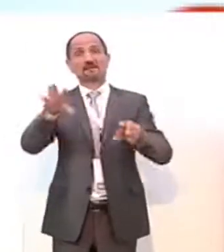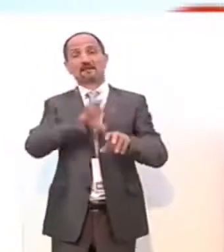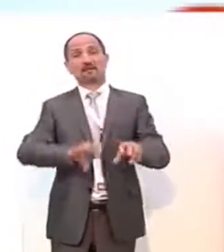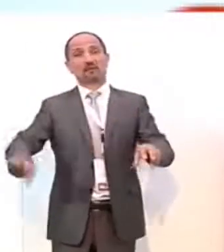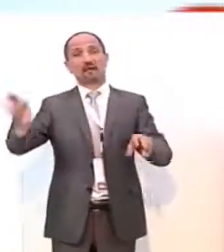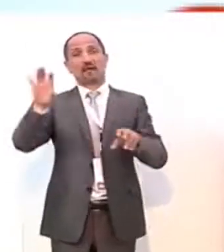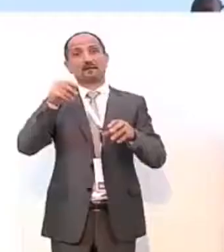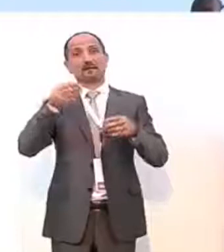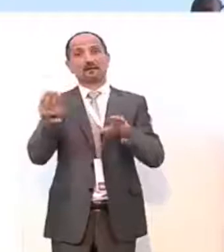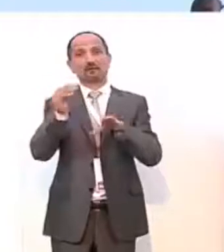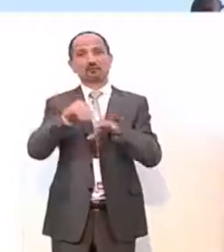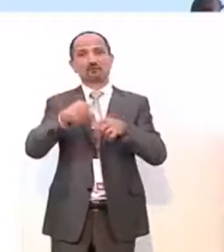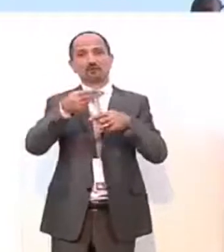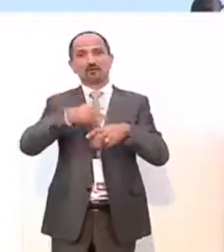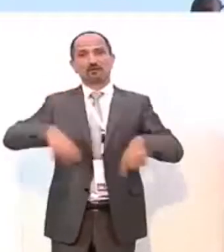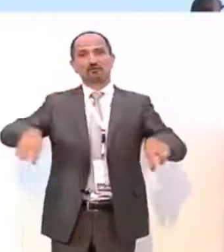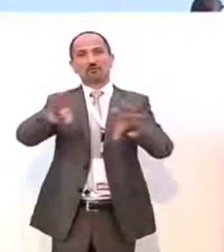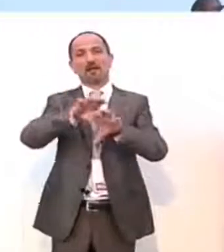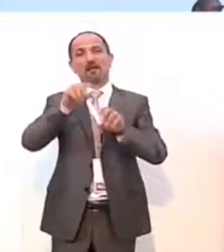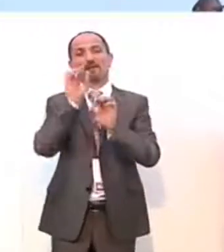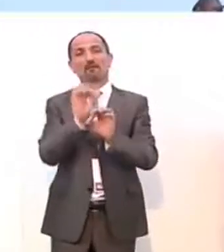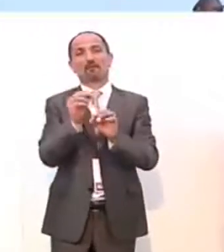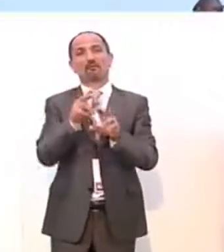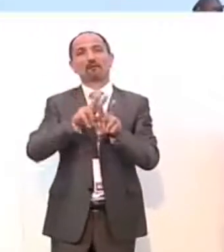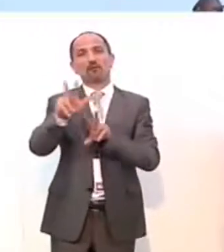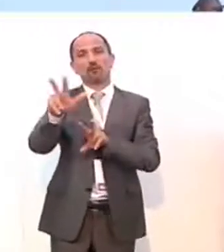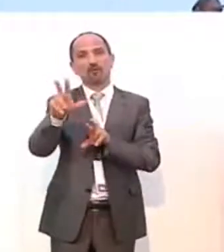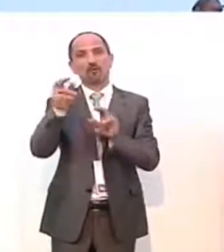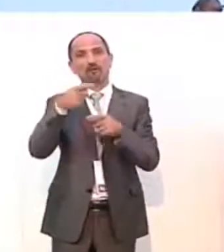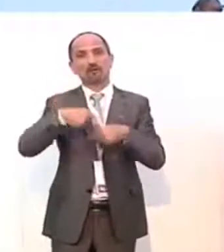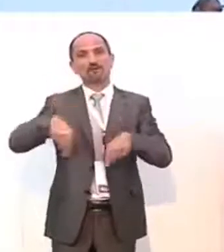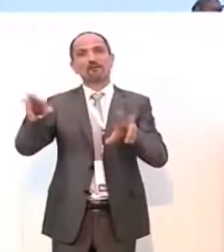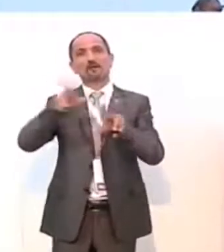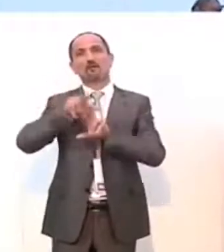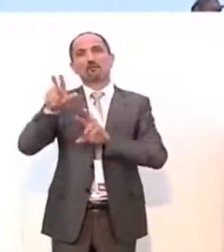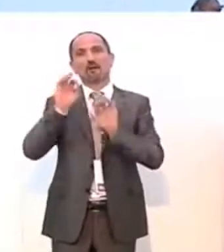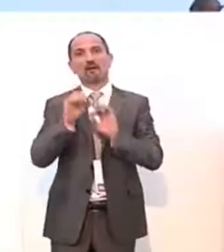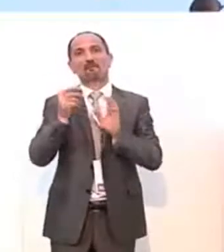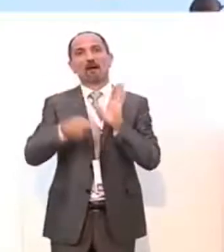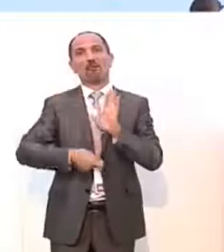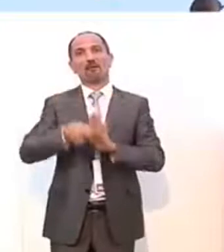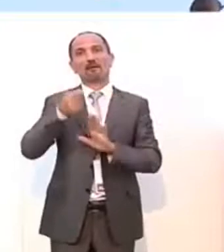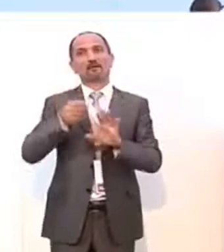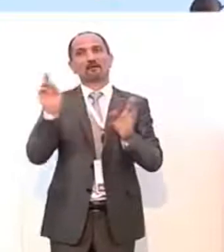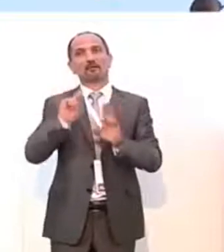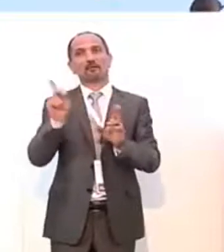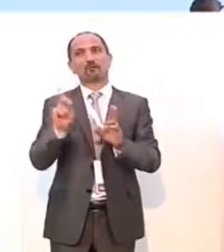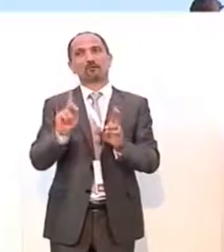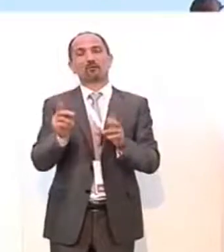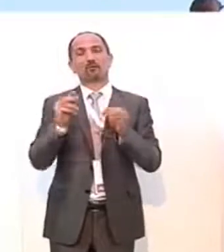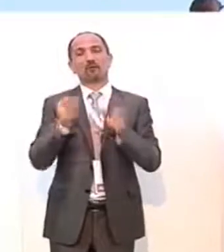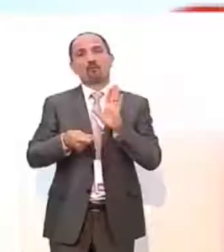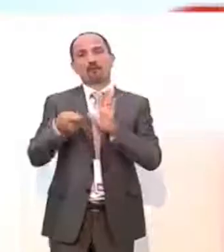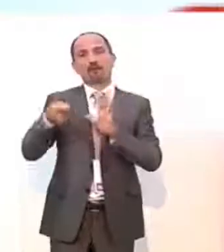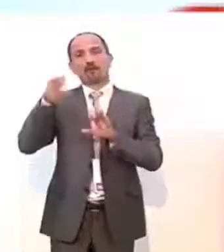giunte regionali, nei comuni e nei consigli comunali, ma non aumentano per esempio in alcune apicalità, non